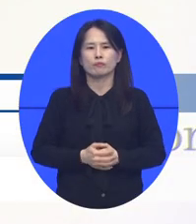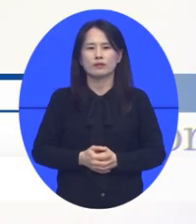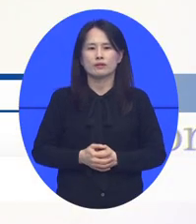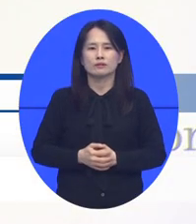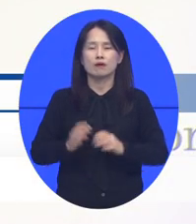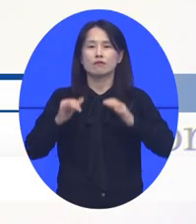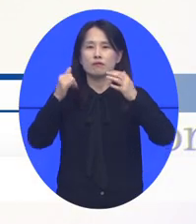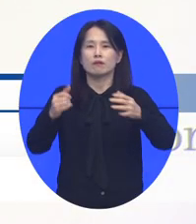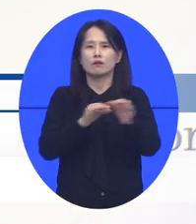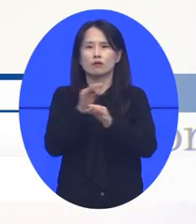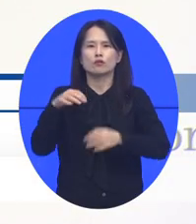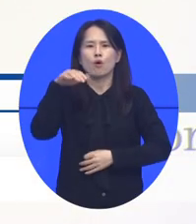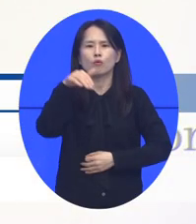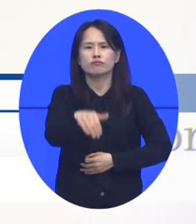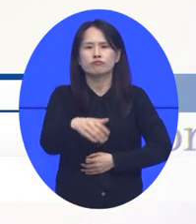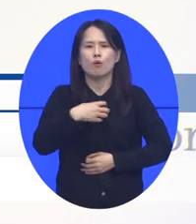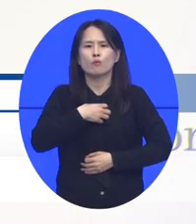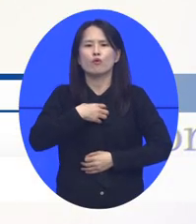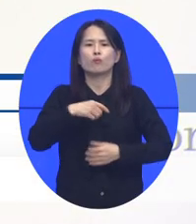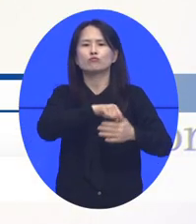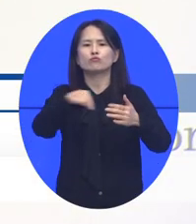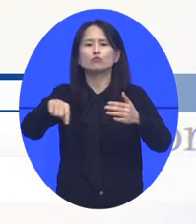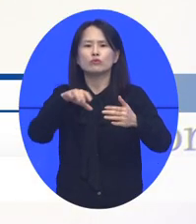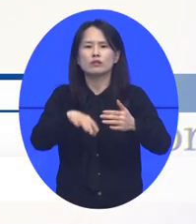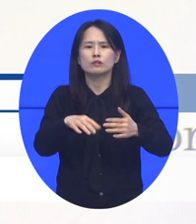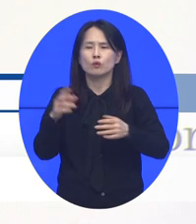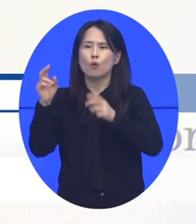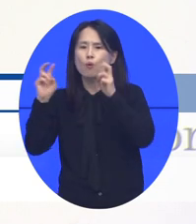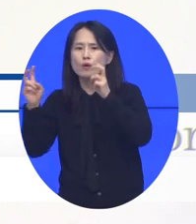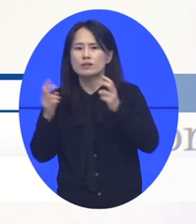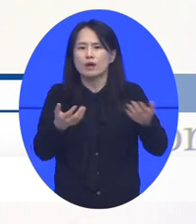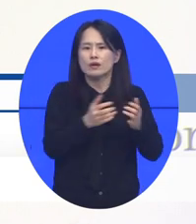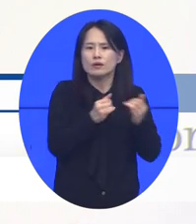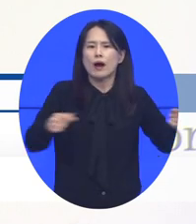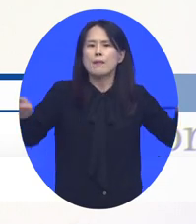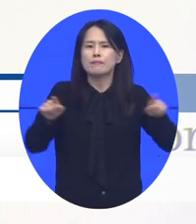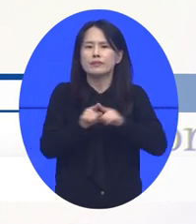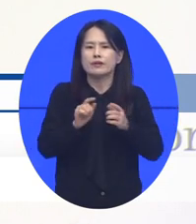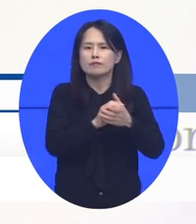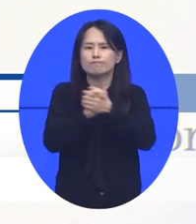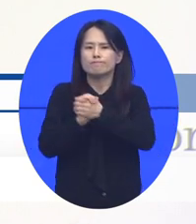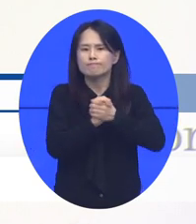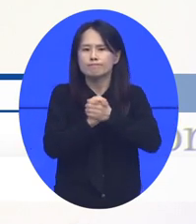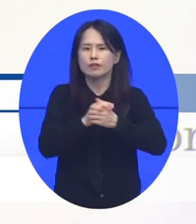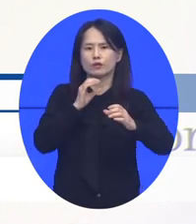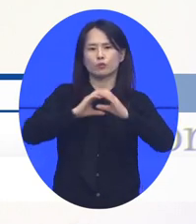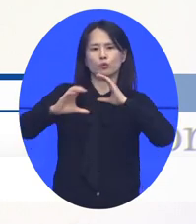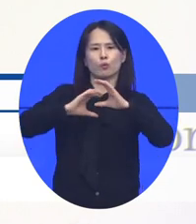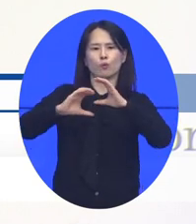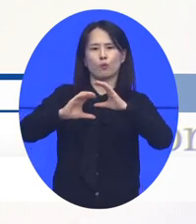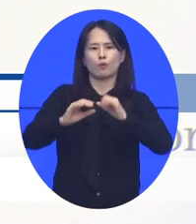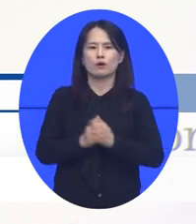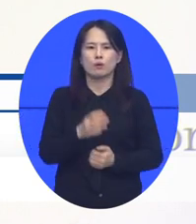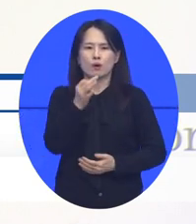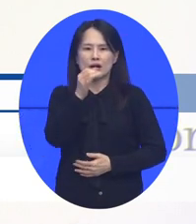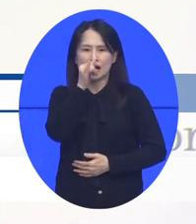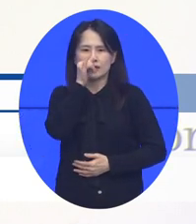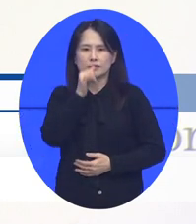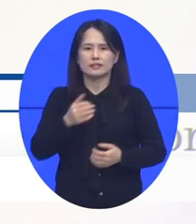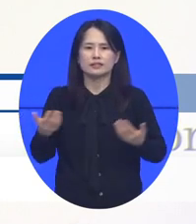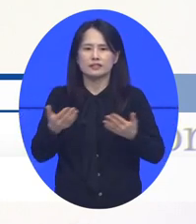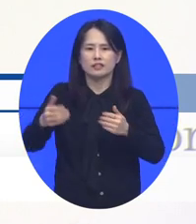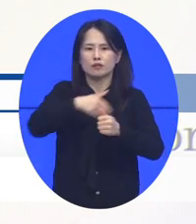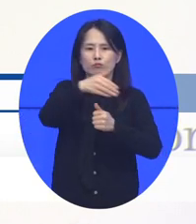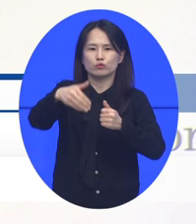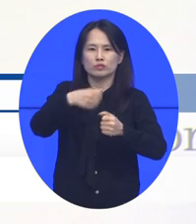글로벌 경제 위기 속에서도 노사가 함께 서로 긴밀하게 소통하고 가치 있는 노동환경 개선과